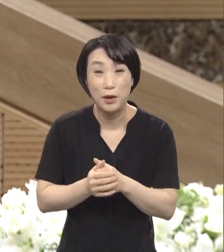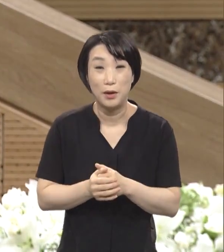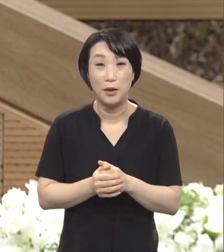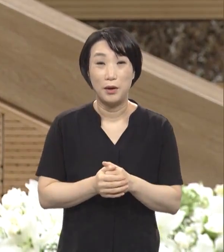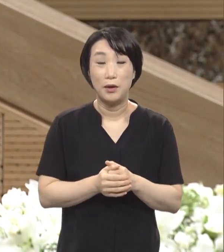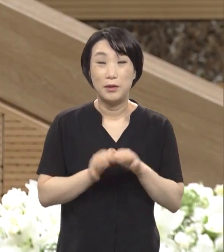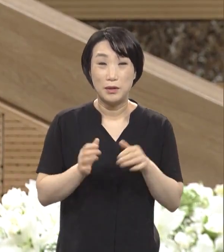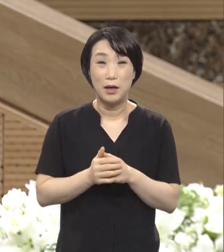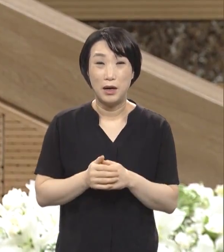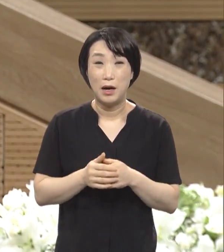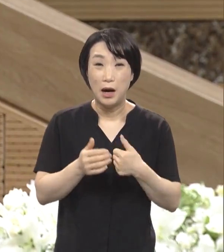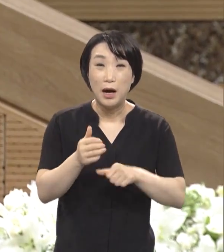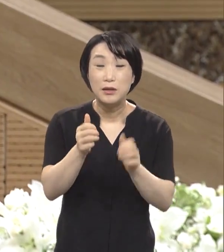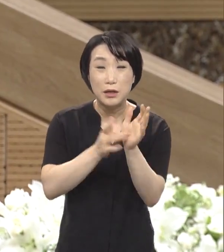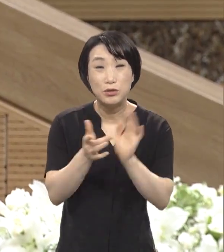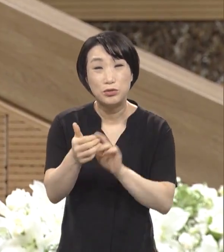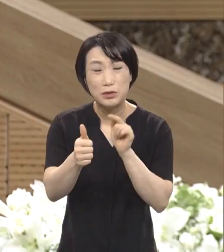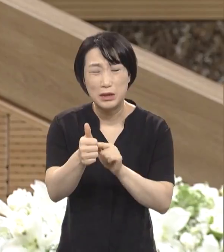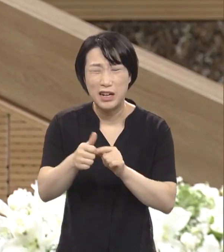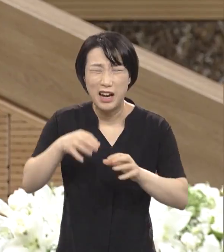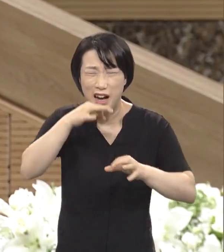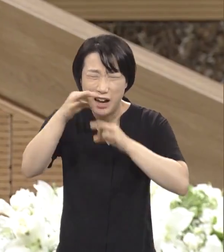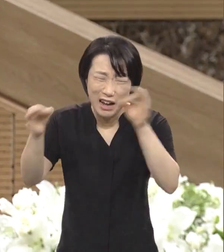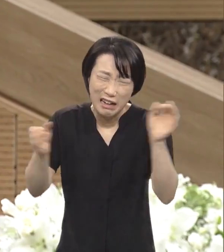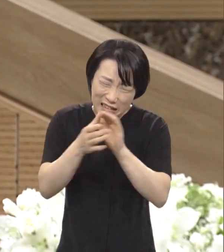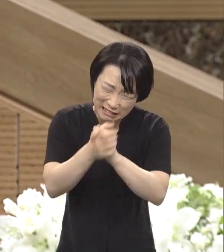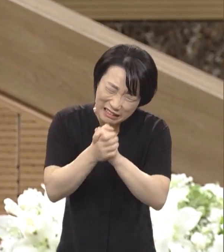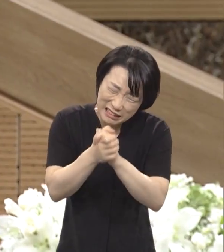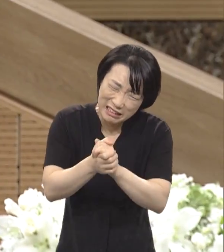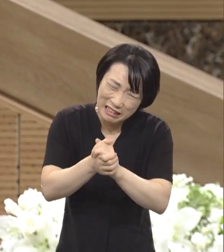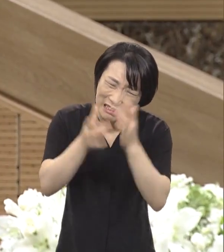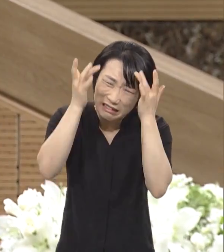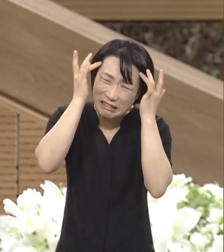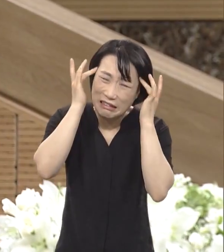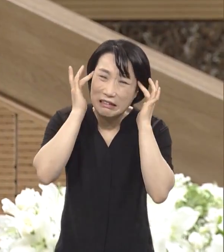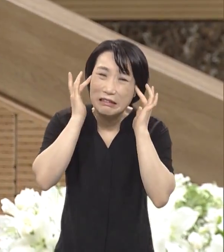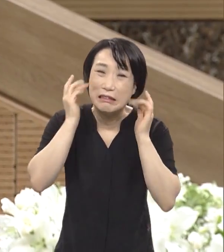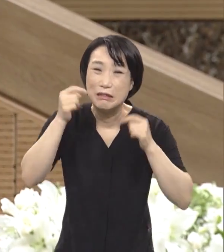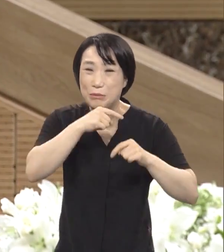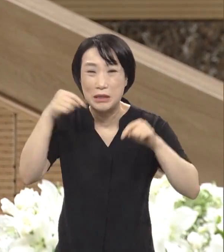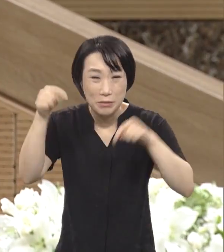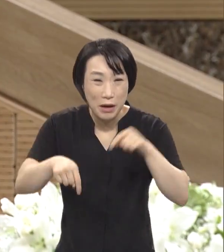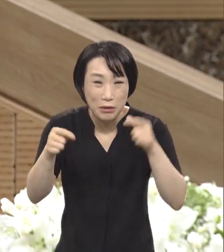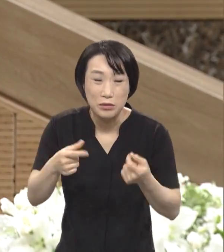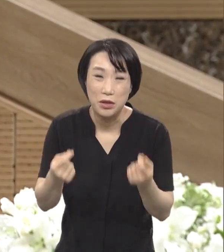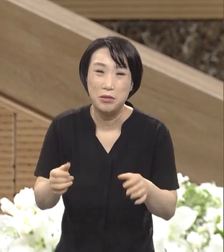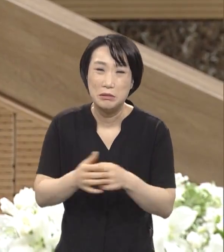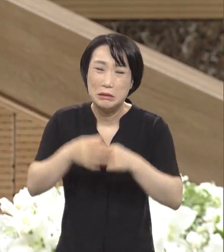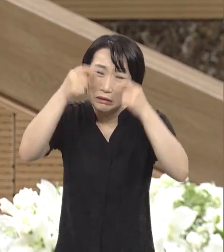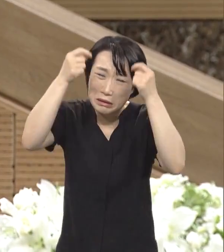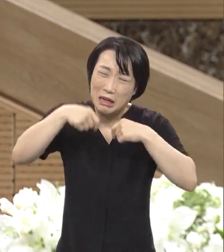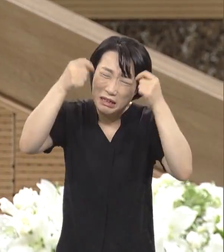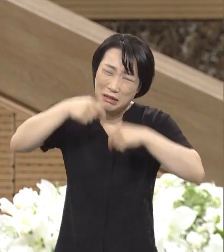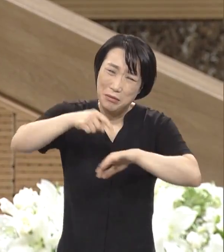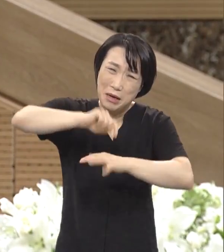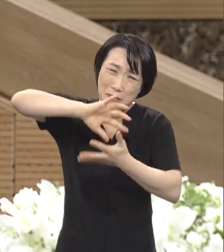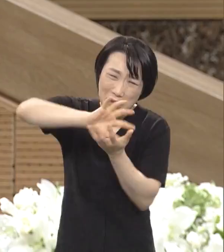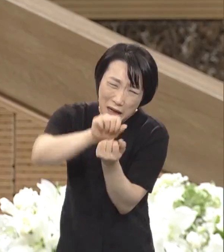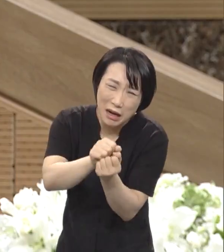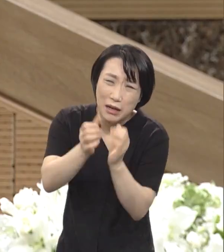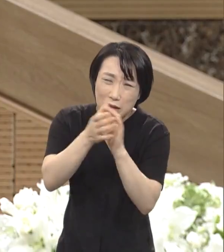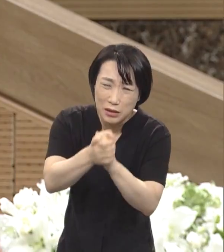애타게 절규하며 떨어지는 땀이 핏방울처럼 아주 심한 통곡과 눈물을